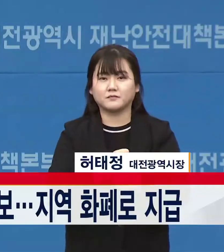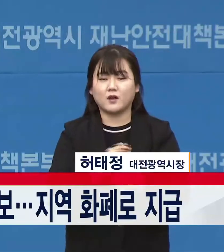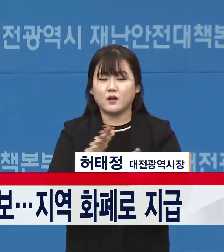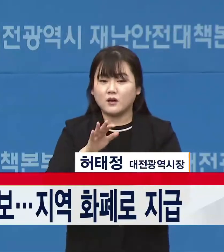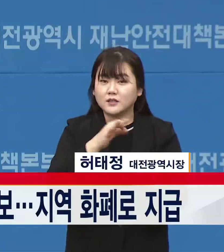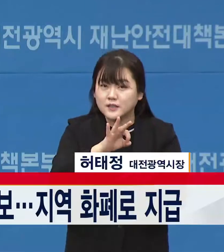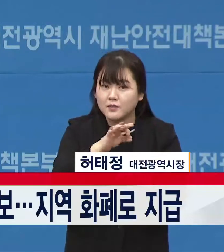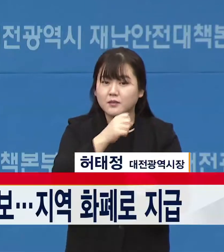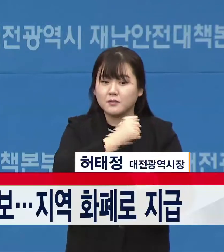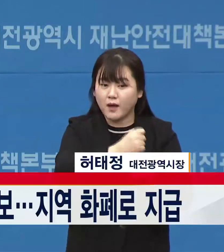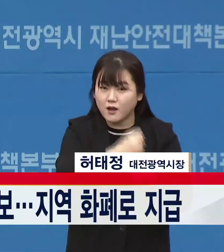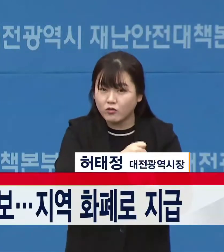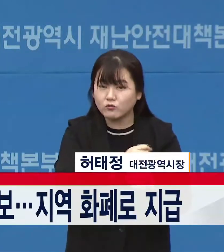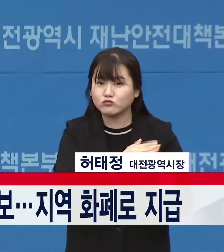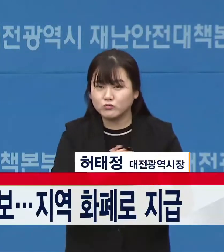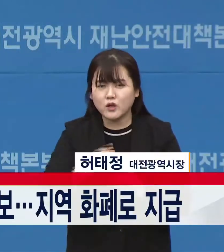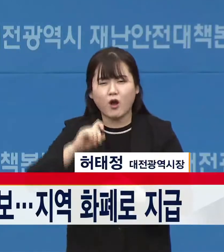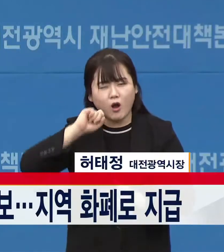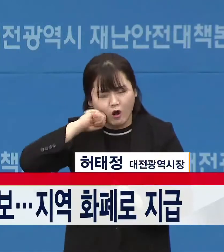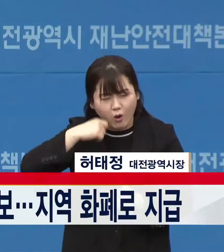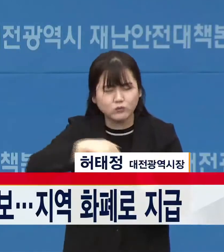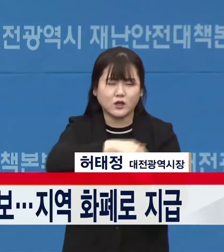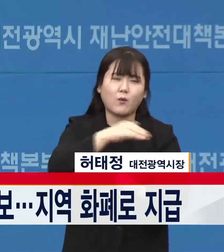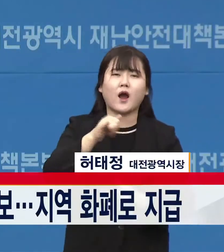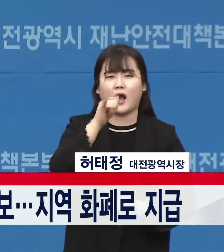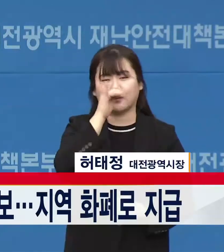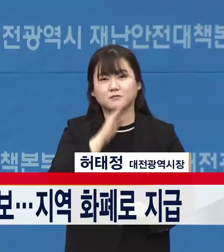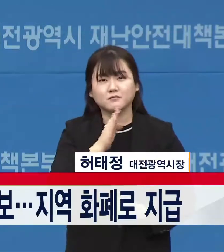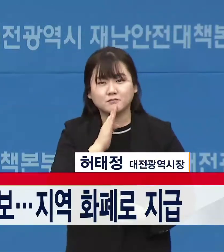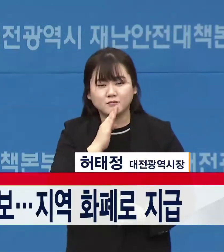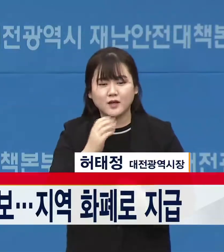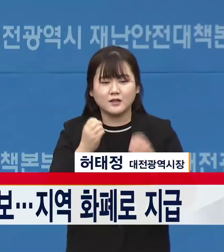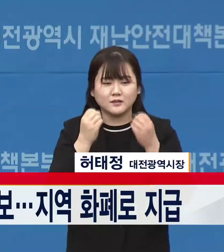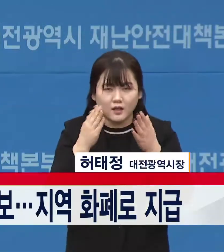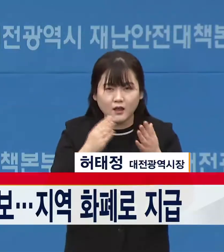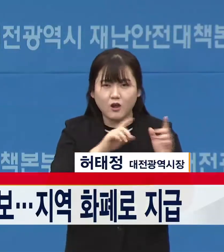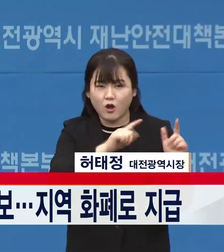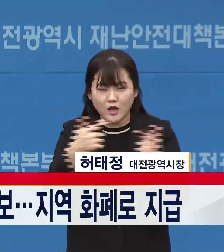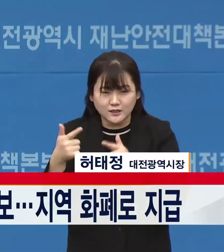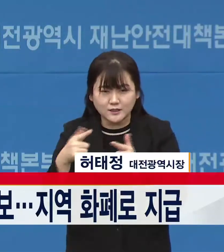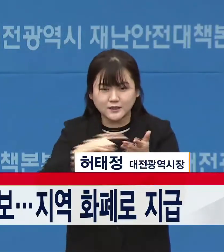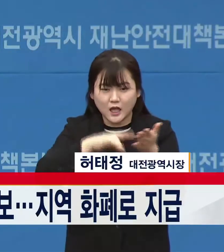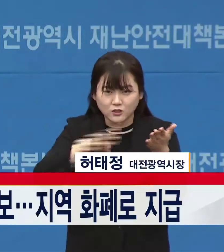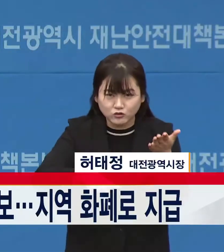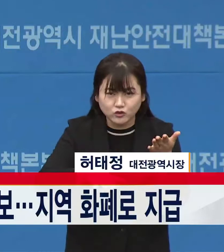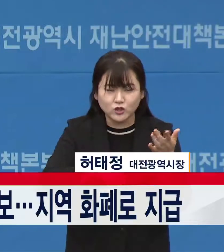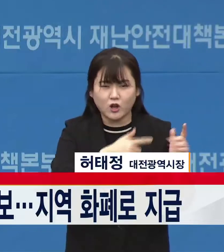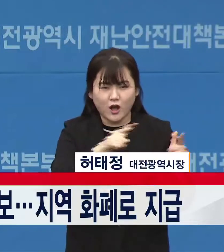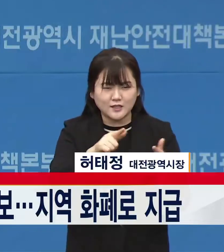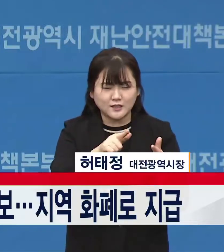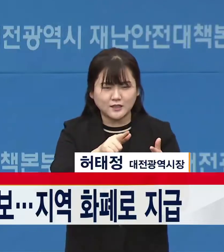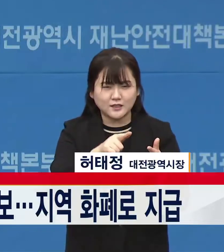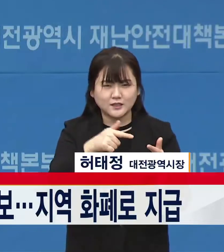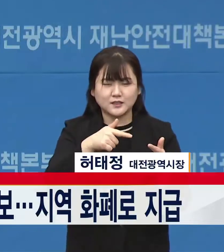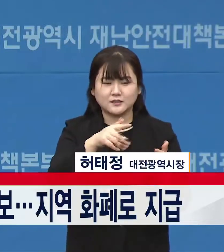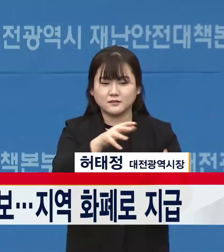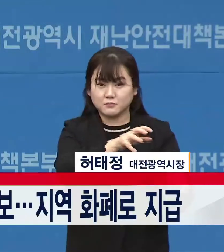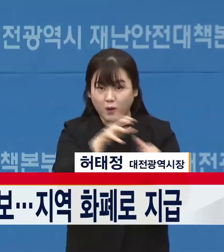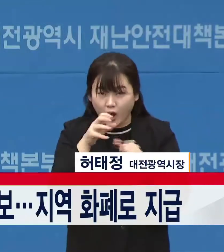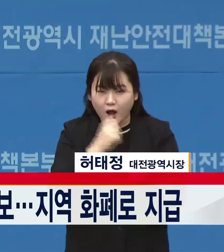재원 마련과 관련하여 여러 가지 어려움이 있습니다만 새 출구 조정 각종 기금의 전형 을